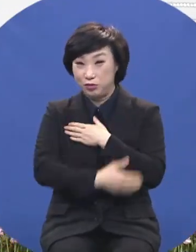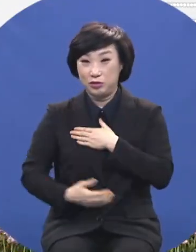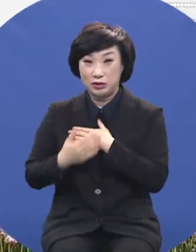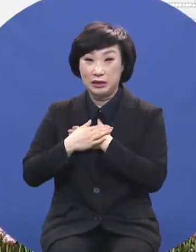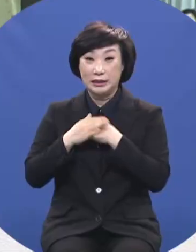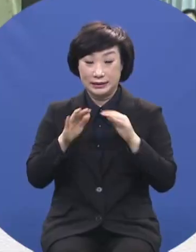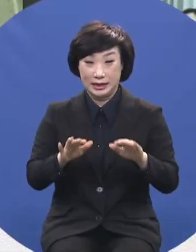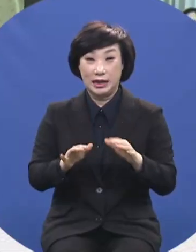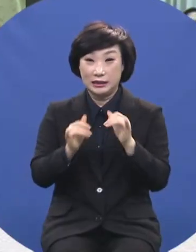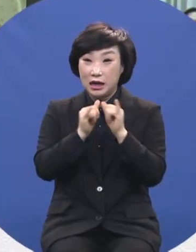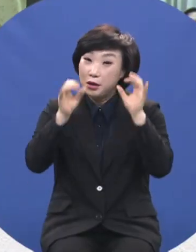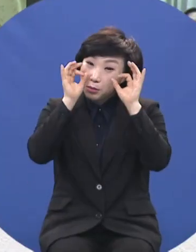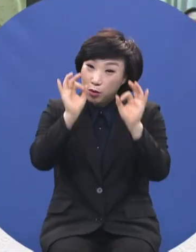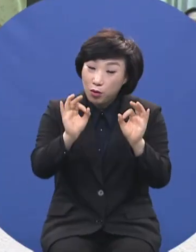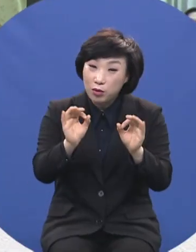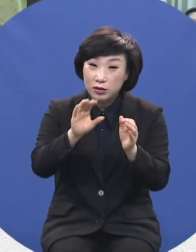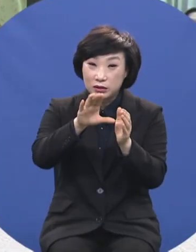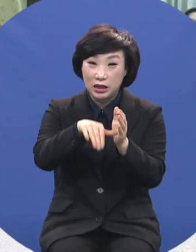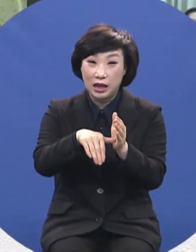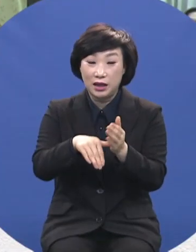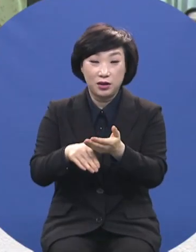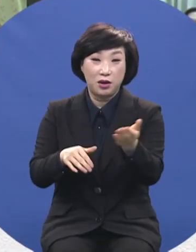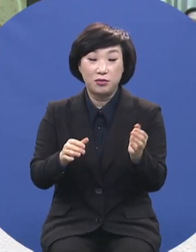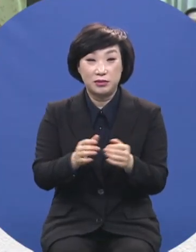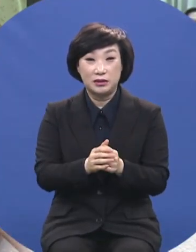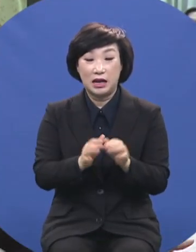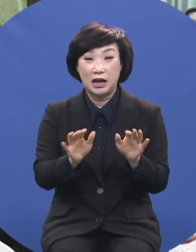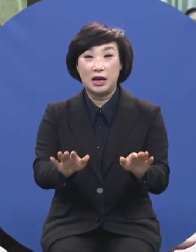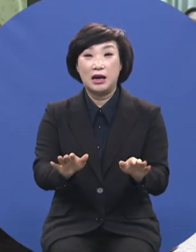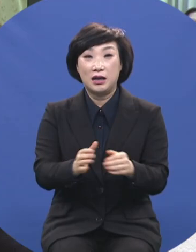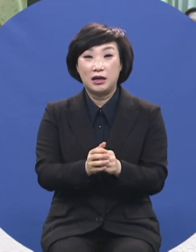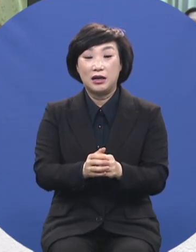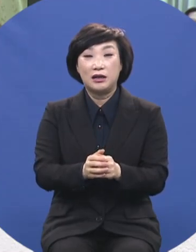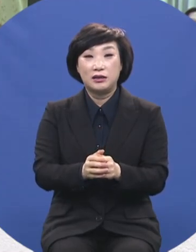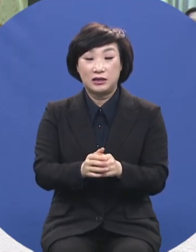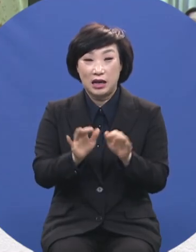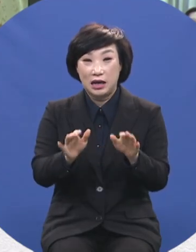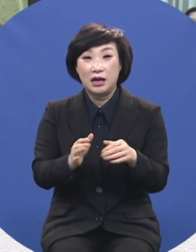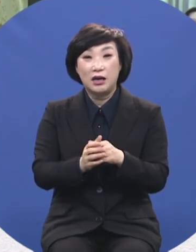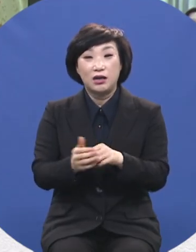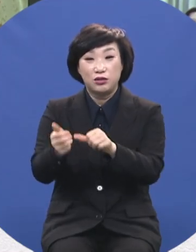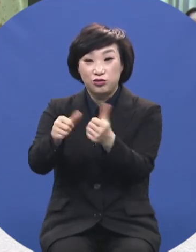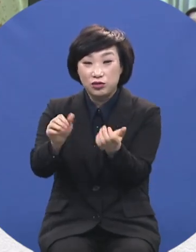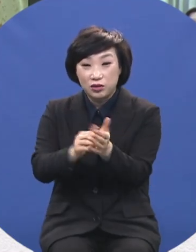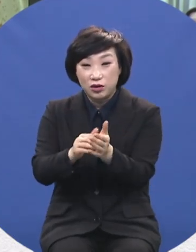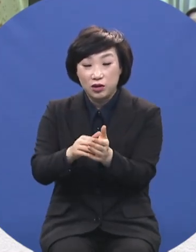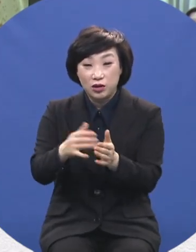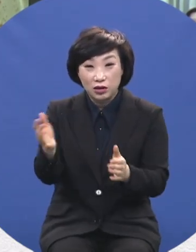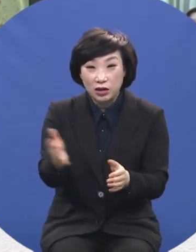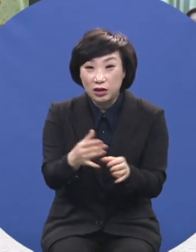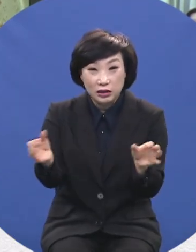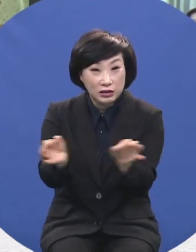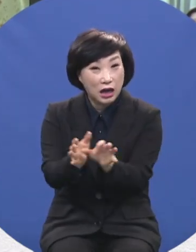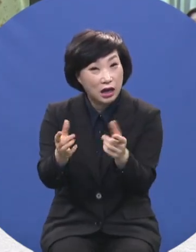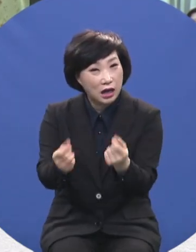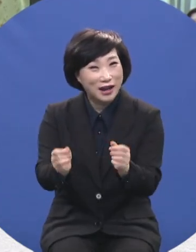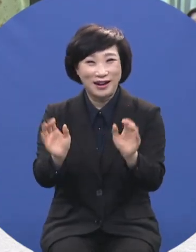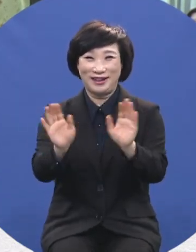바라볼 때 무처럼, 유가 무처럼 없어지는 것처럼 지은 것 같으나, 영적